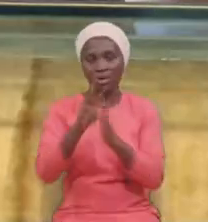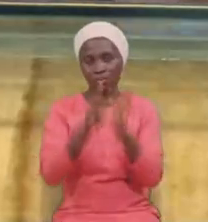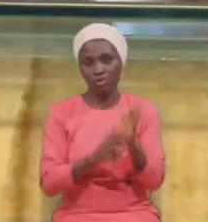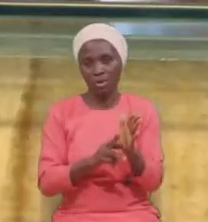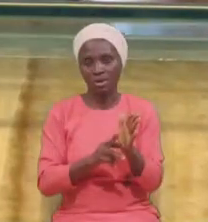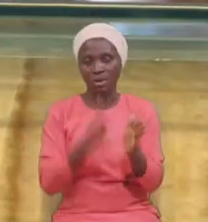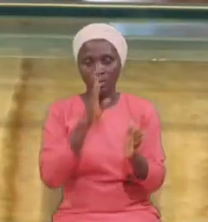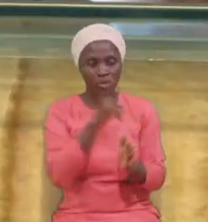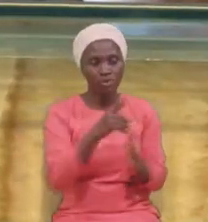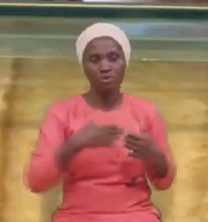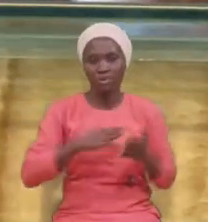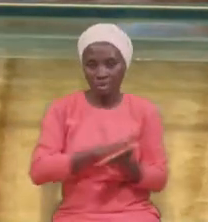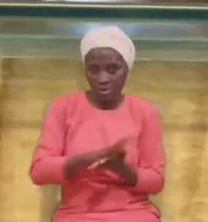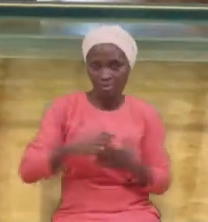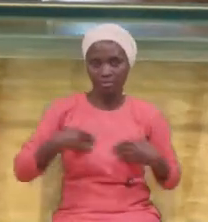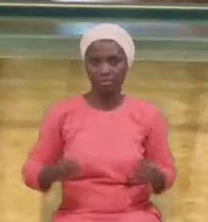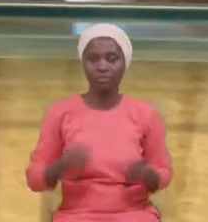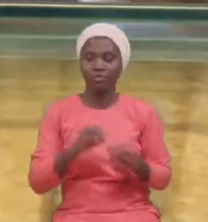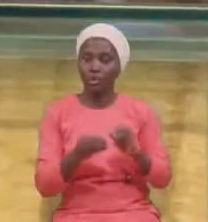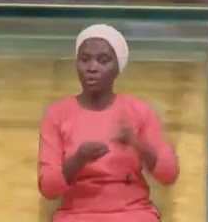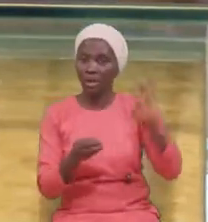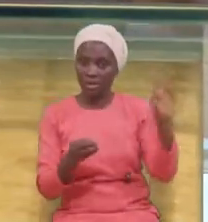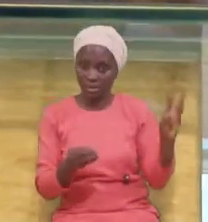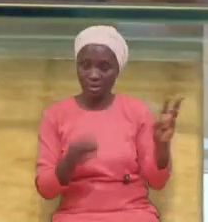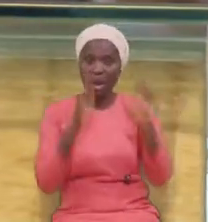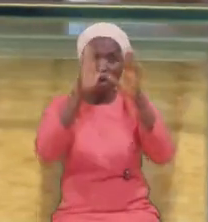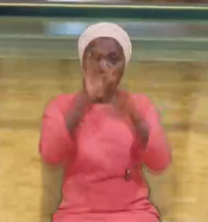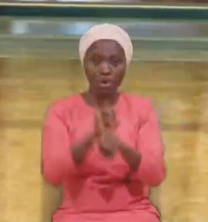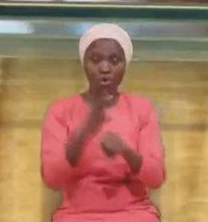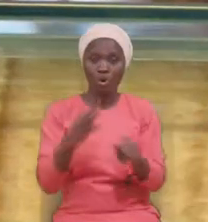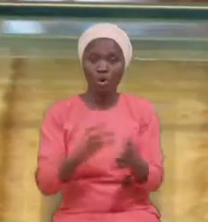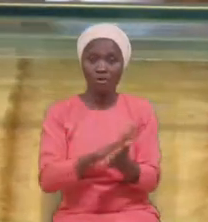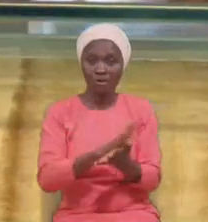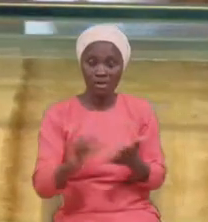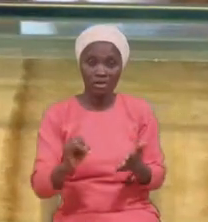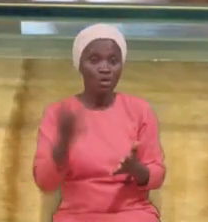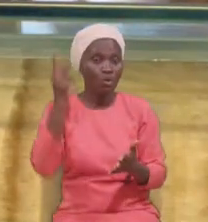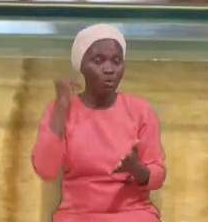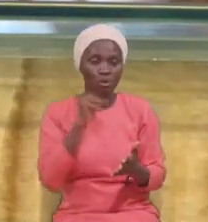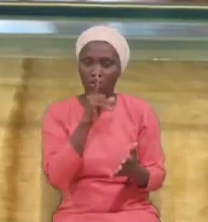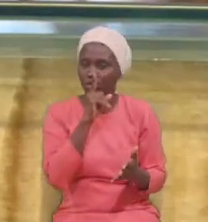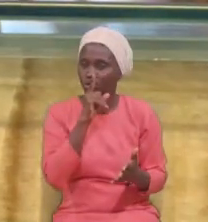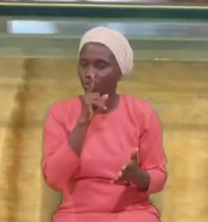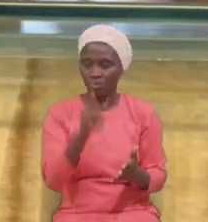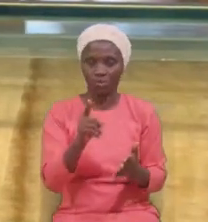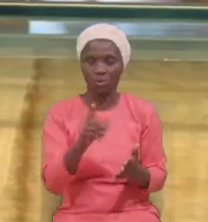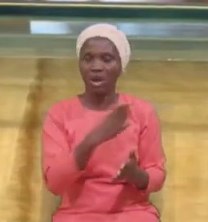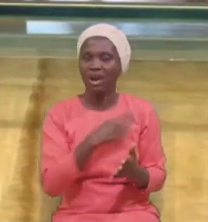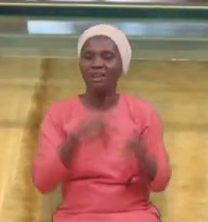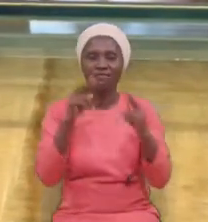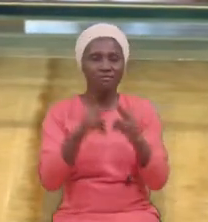Numéro 6. Le miracle de la purification était pur, était réel